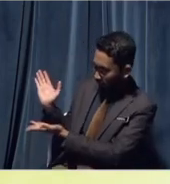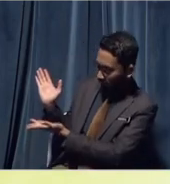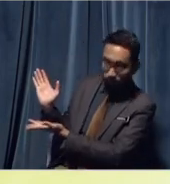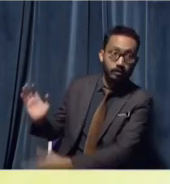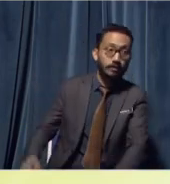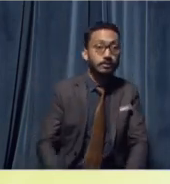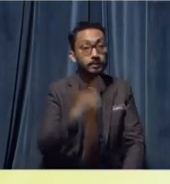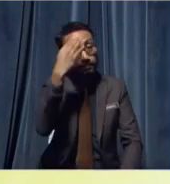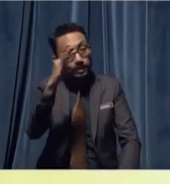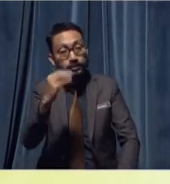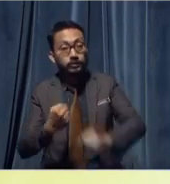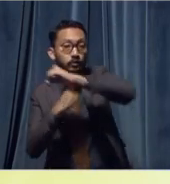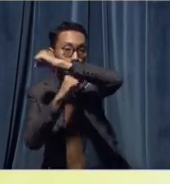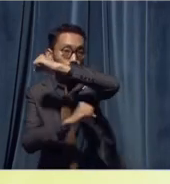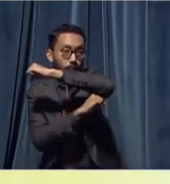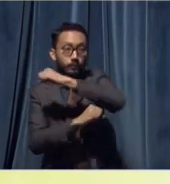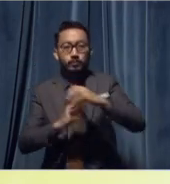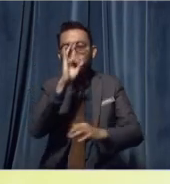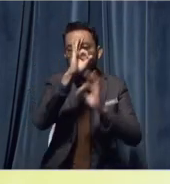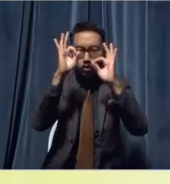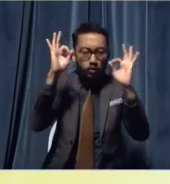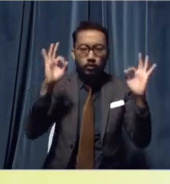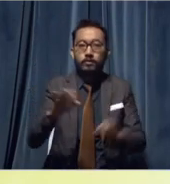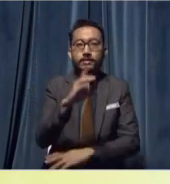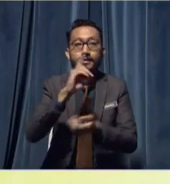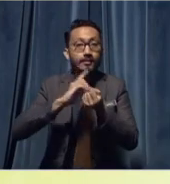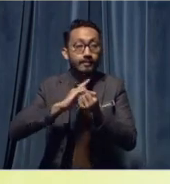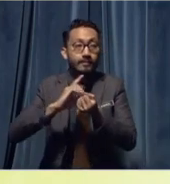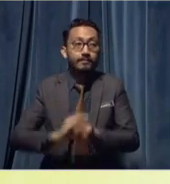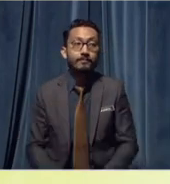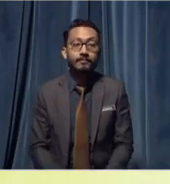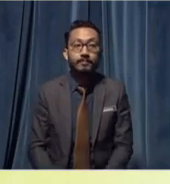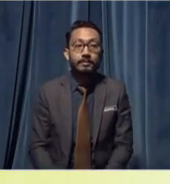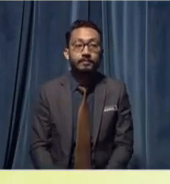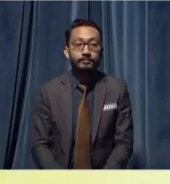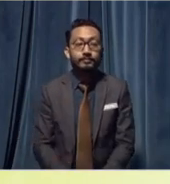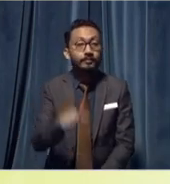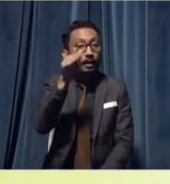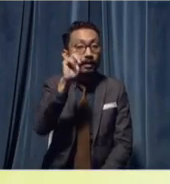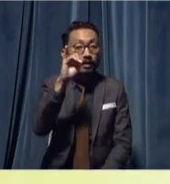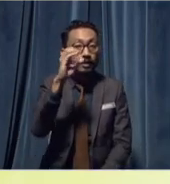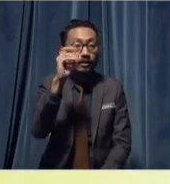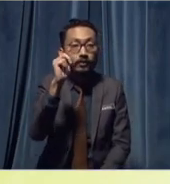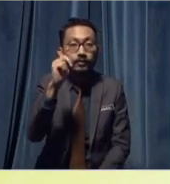paparan bagi struktur molekul detergent. Murid